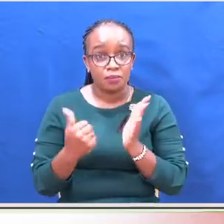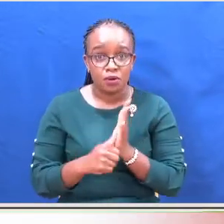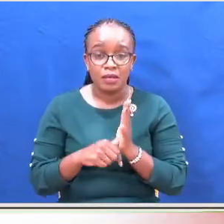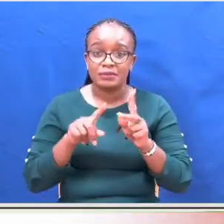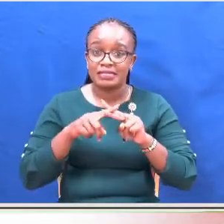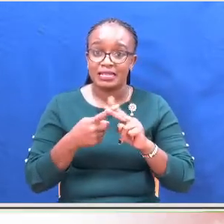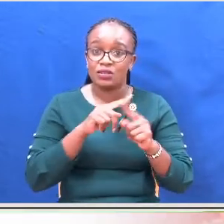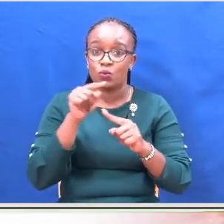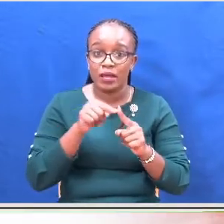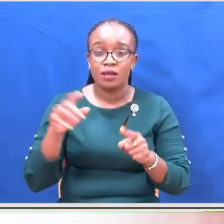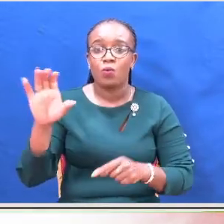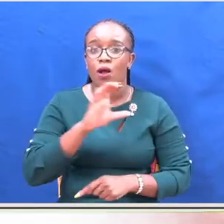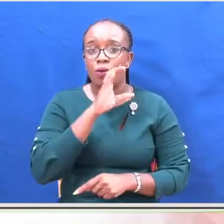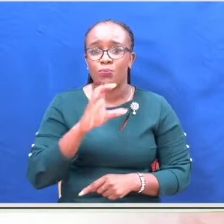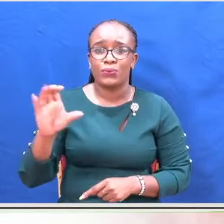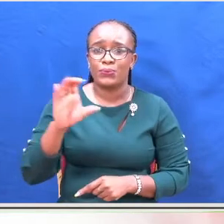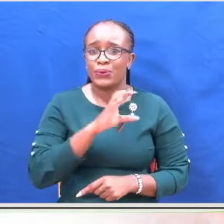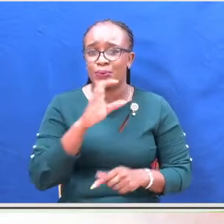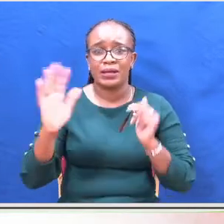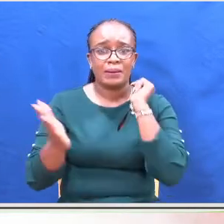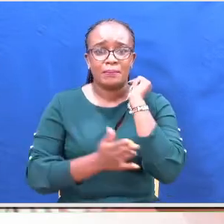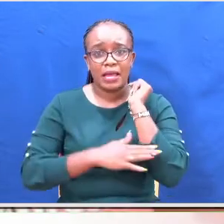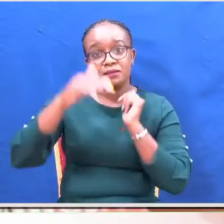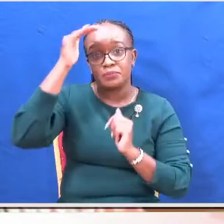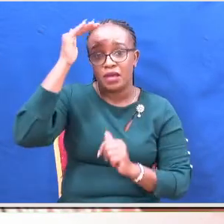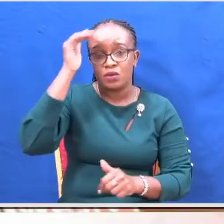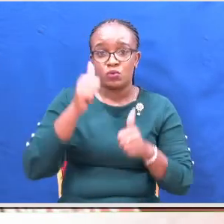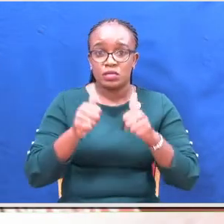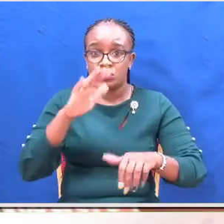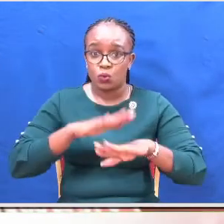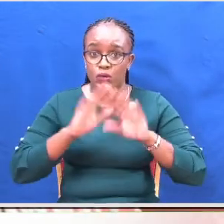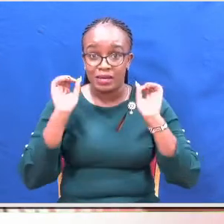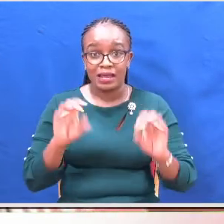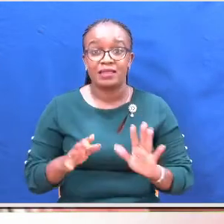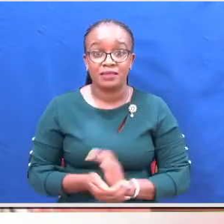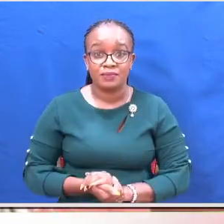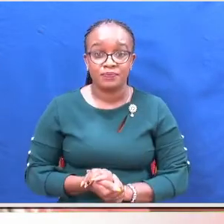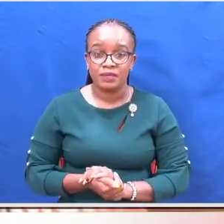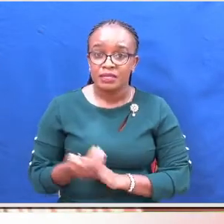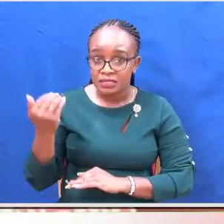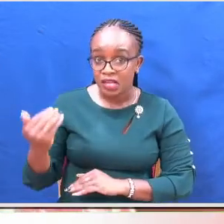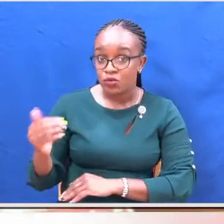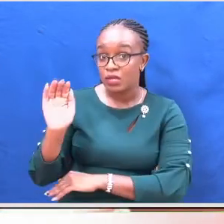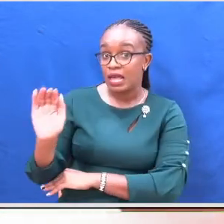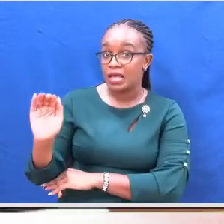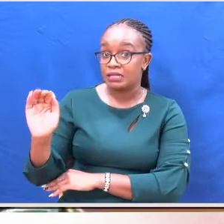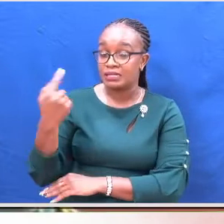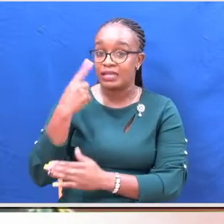haramu ambayo inaaminika haikuwa salama kwa matumizi. Sasa huyu mtoto tulimuuliza, akasema